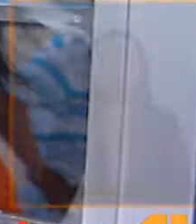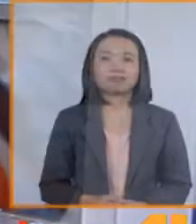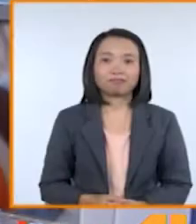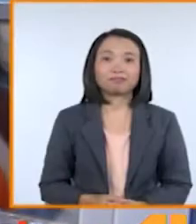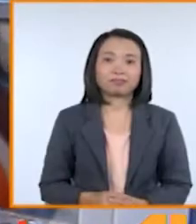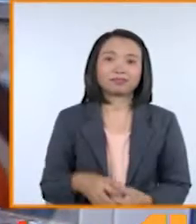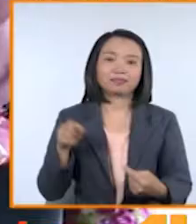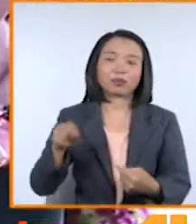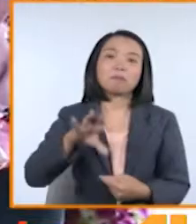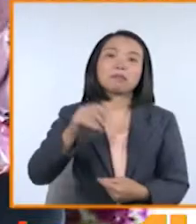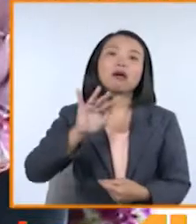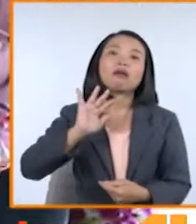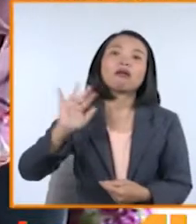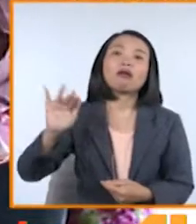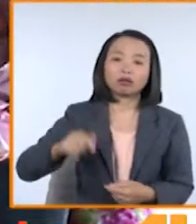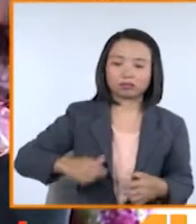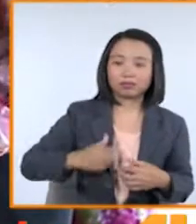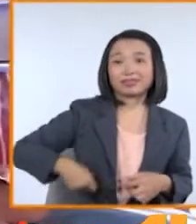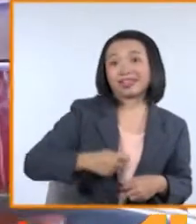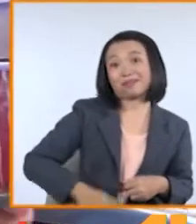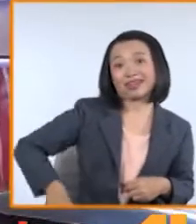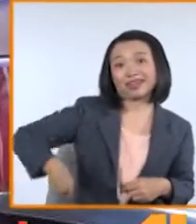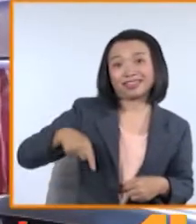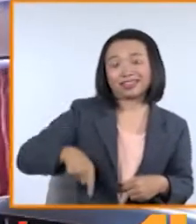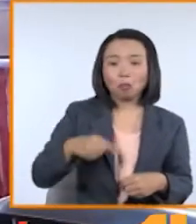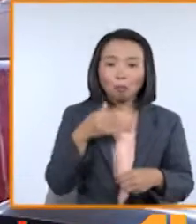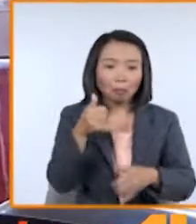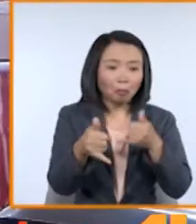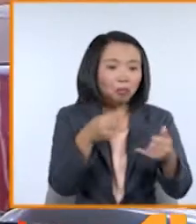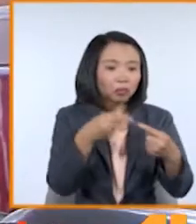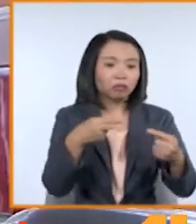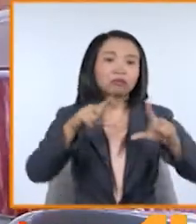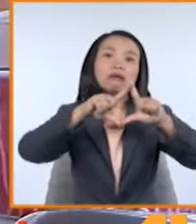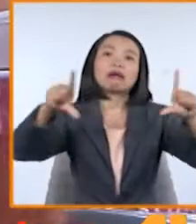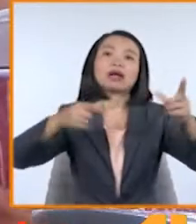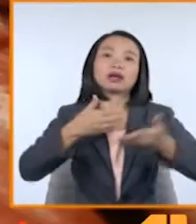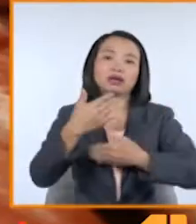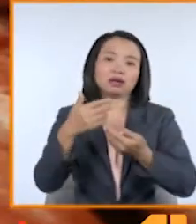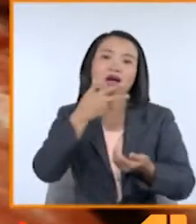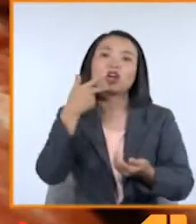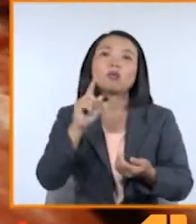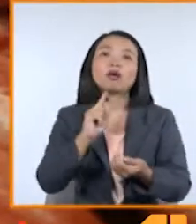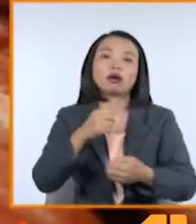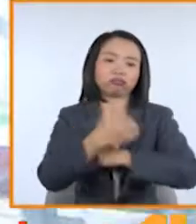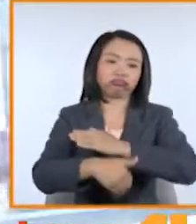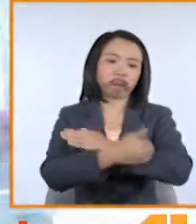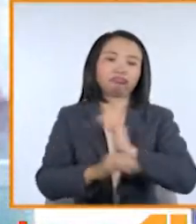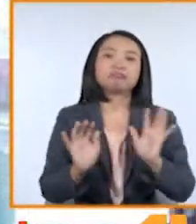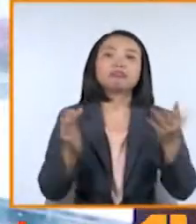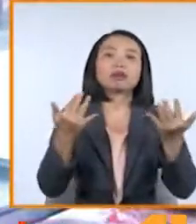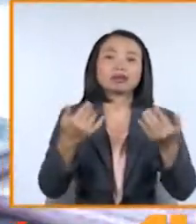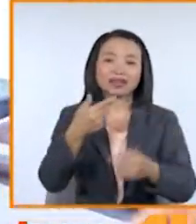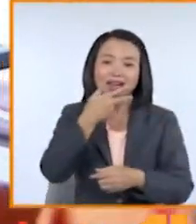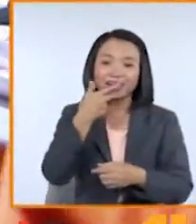ที่กรุงพนมเปญกัมพูชาไม่ว่าจะเดินไปทางไหนก็มีแต่ร้านขนมปังเต็มไปหมดแต่น่าแปลกที่กัมพูชาไม่เคยมีร้านขนมหว